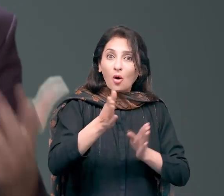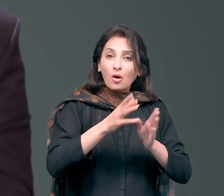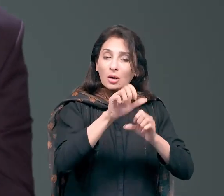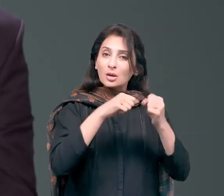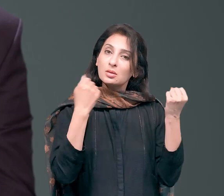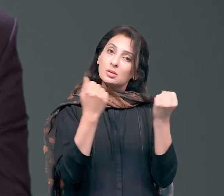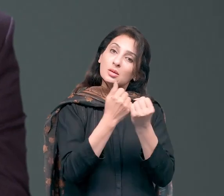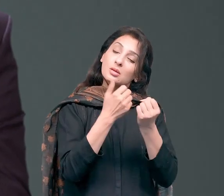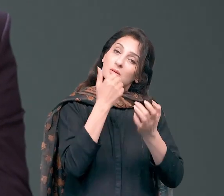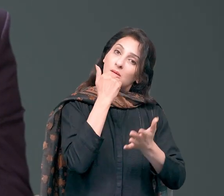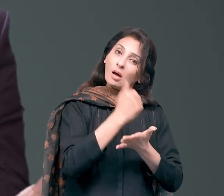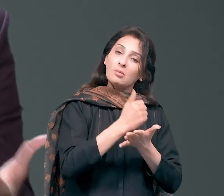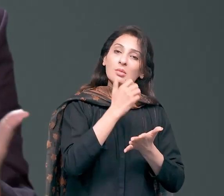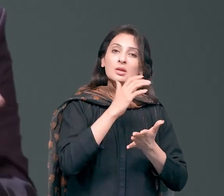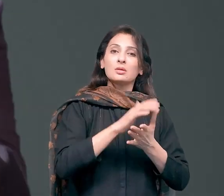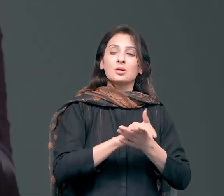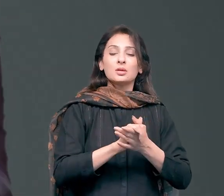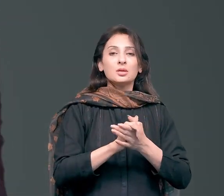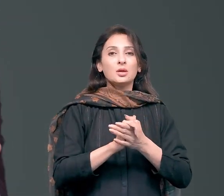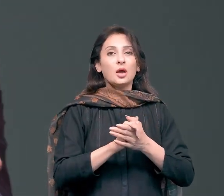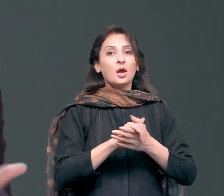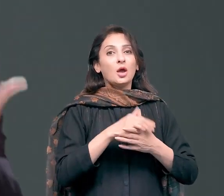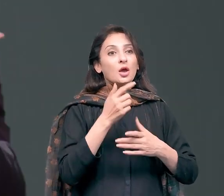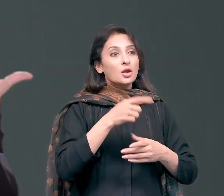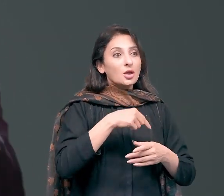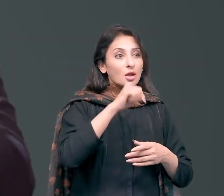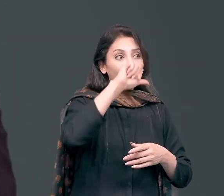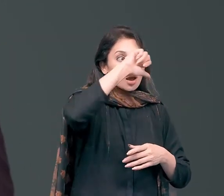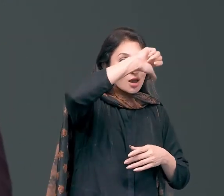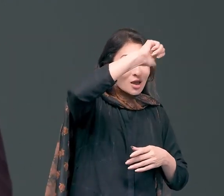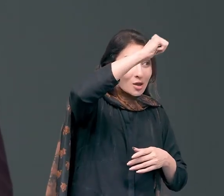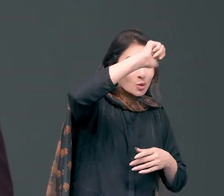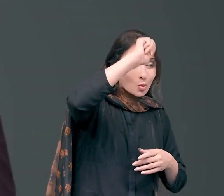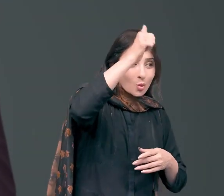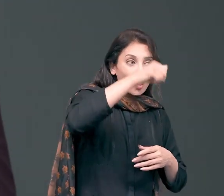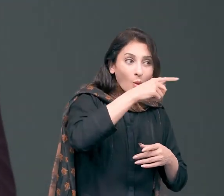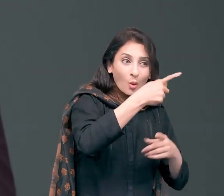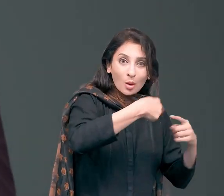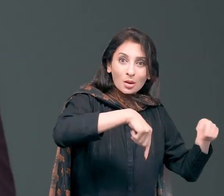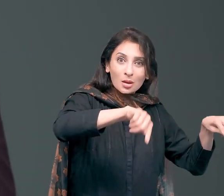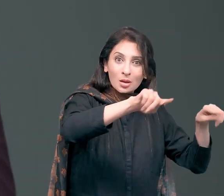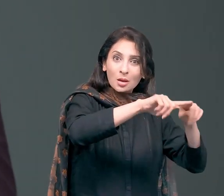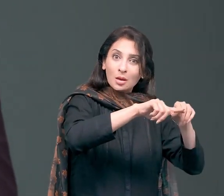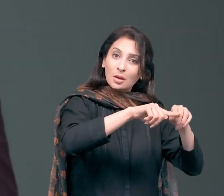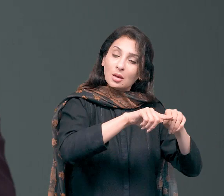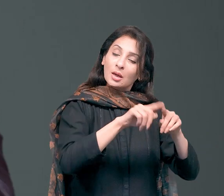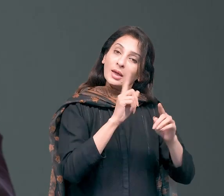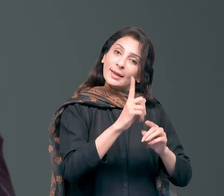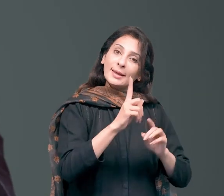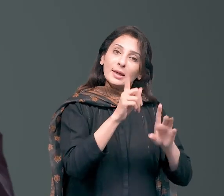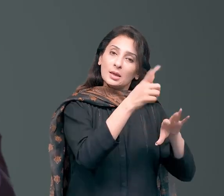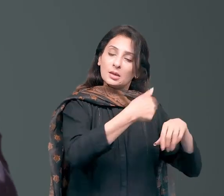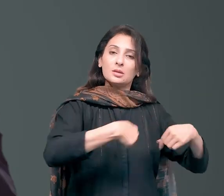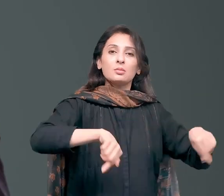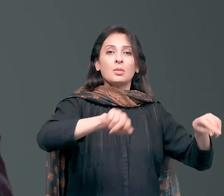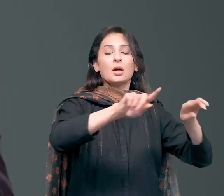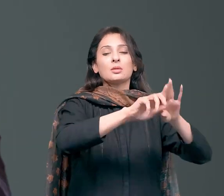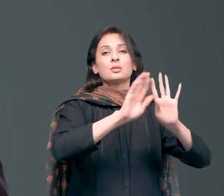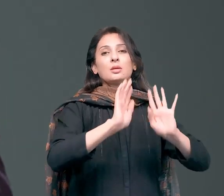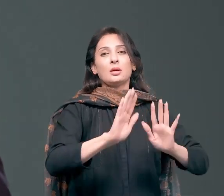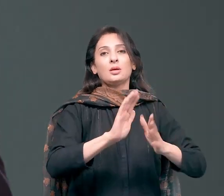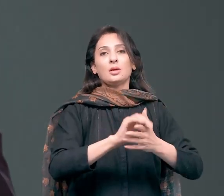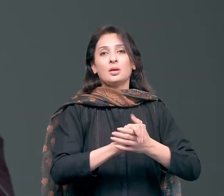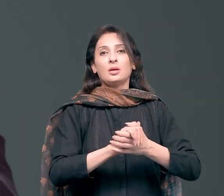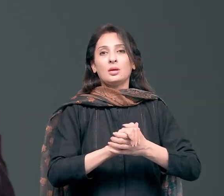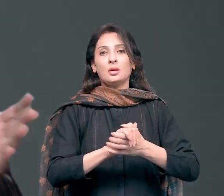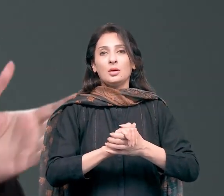میں ثابت کر چکی ہے کہ وہ ہندوؤں کی واحد نمائندہ جماعت ہے۔ اگرچہ مسلمانوں کی 5-10